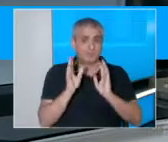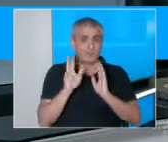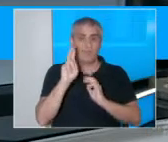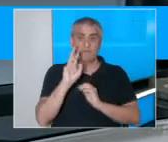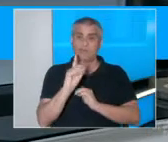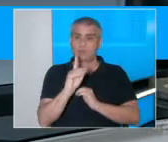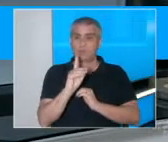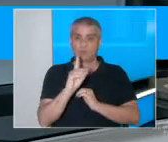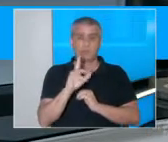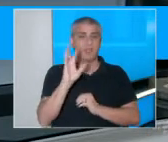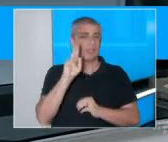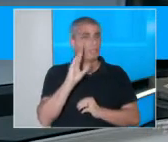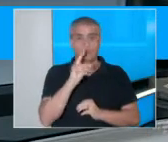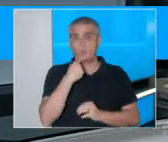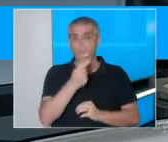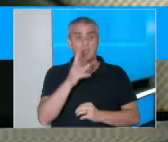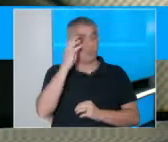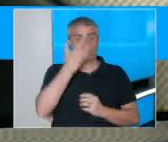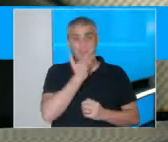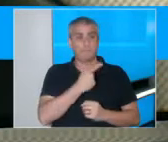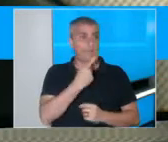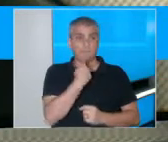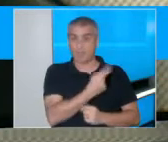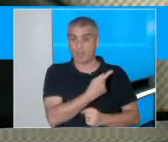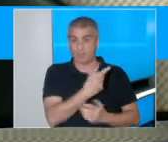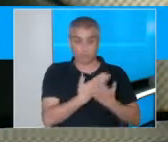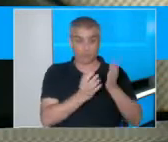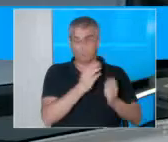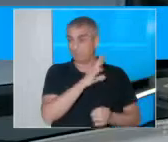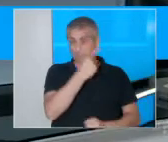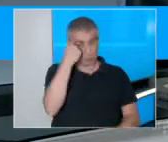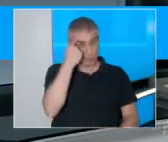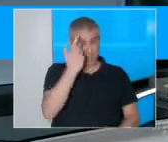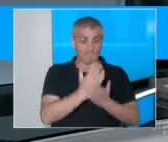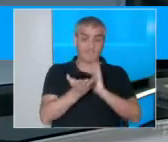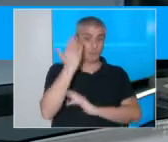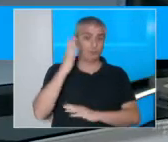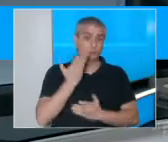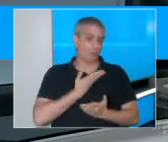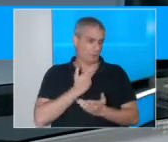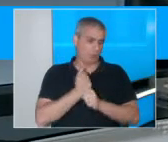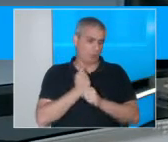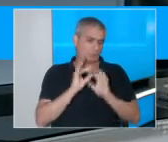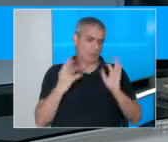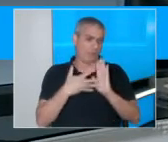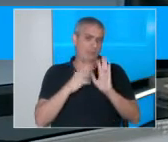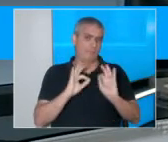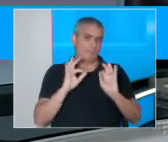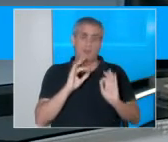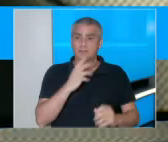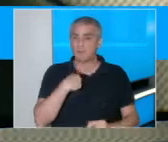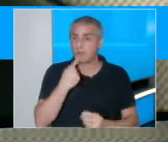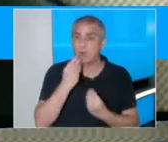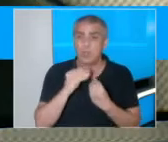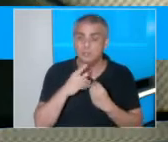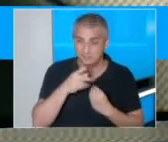דרוקר אמר את זה. אני אגב גם שומע. רביב דרוקר אמר שמנדלבליט אמר שאם הוא היה יודע מלכתחילה מה יצא מזה, הוא לא היה פותח חקירה בכלל. ולדעתי, אם אני יכול להוסיף